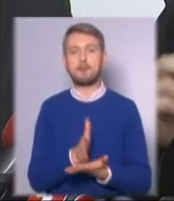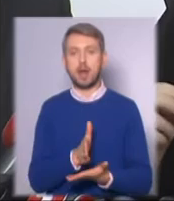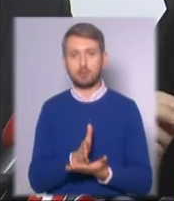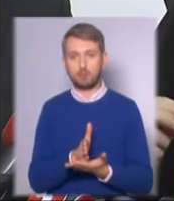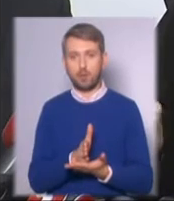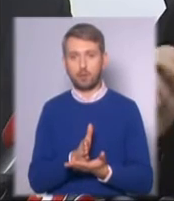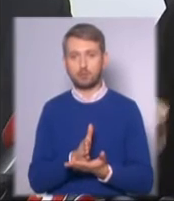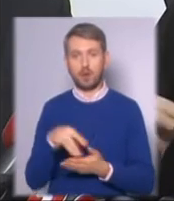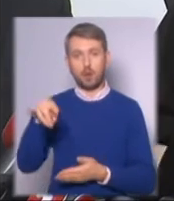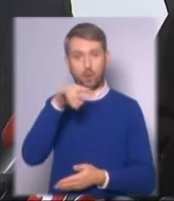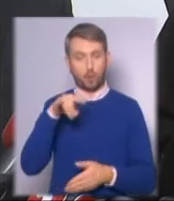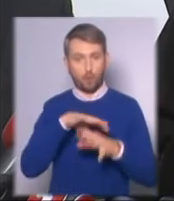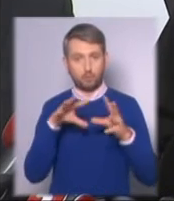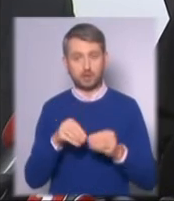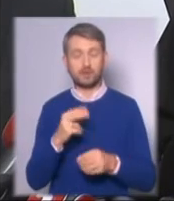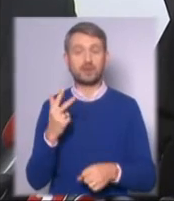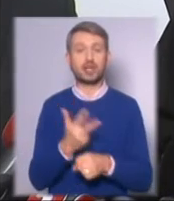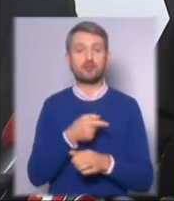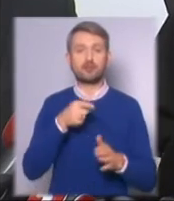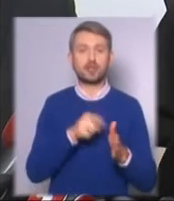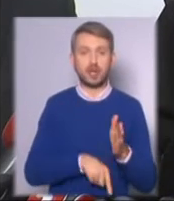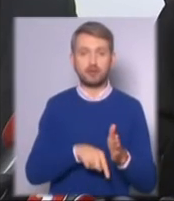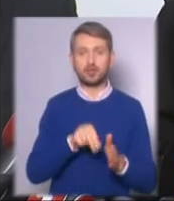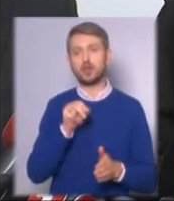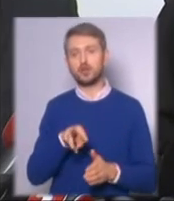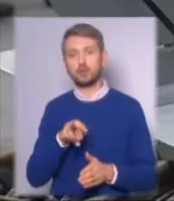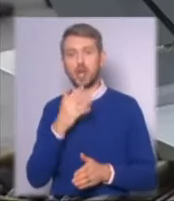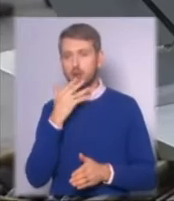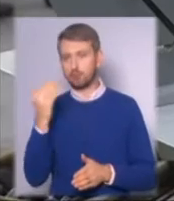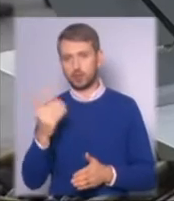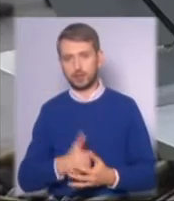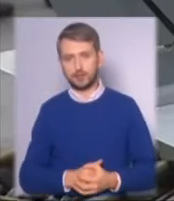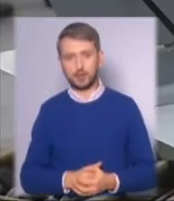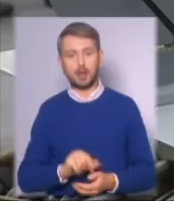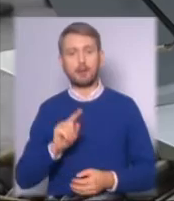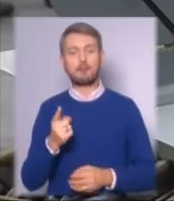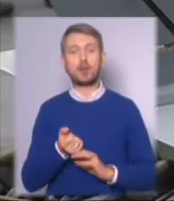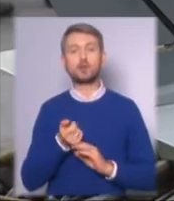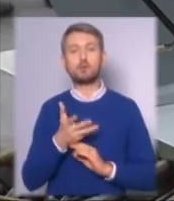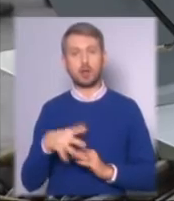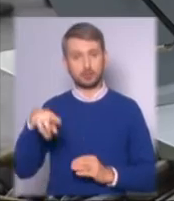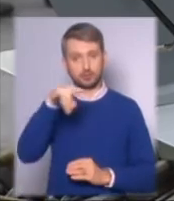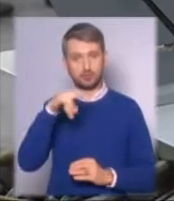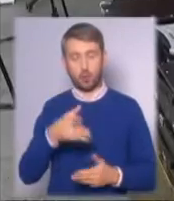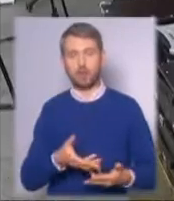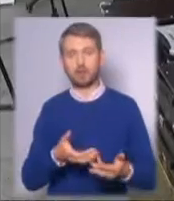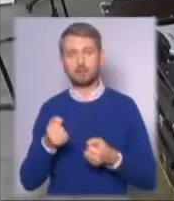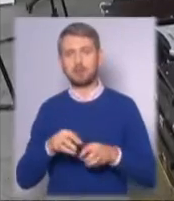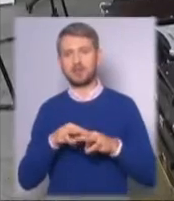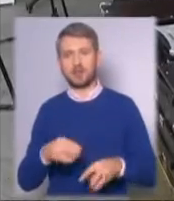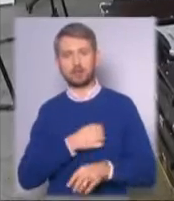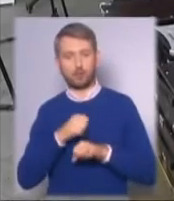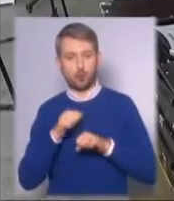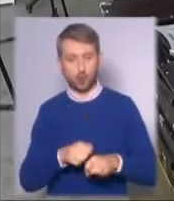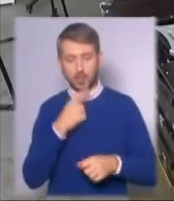втричі, підкреслюю, втричі дешевше, ніж імпортні аналоги. Першу партію безпілотних комплексів отримає Міністерство оборони. І